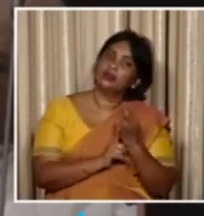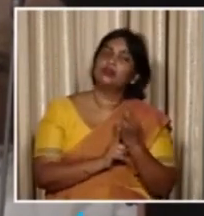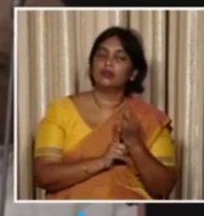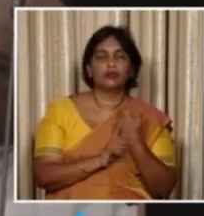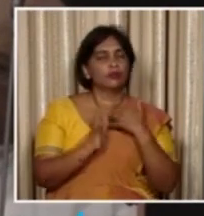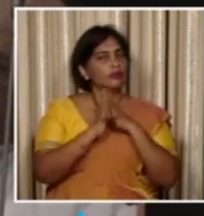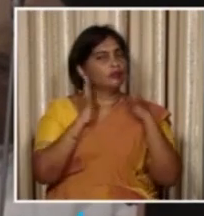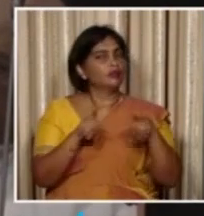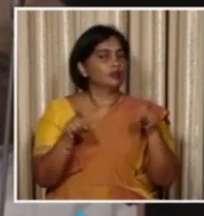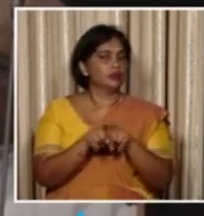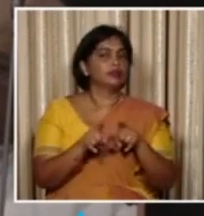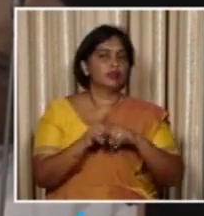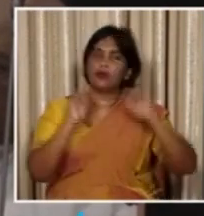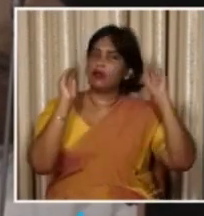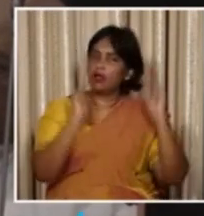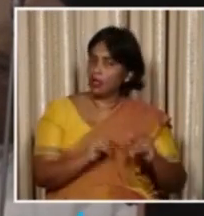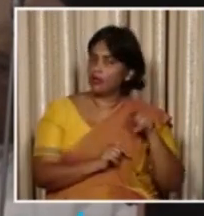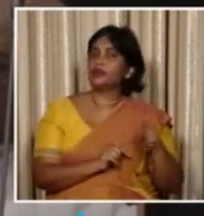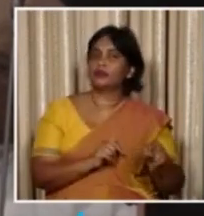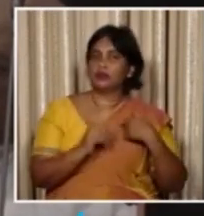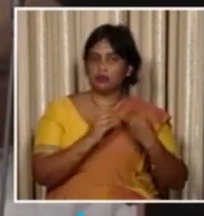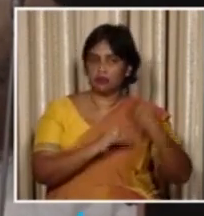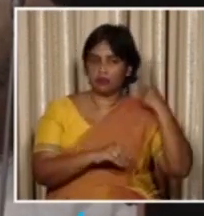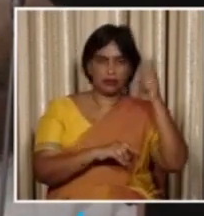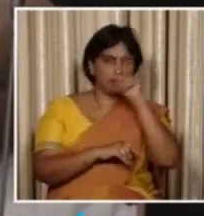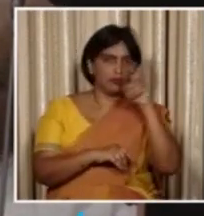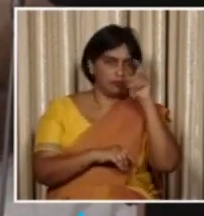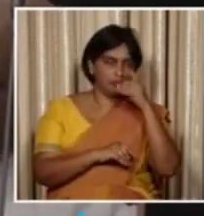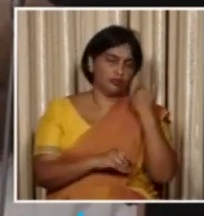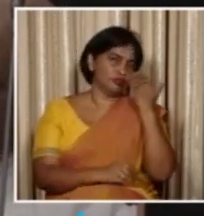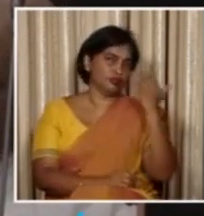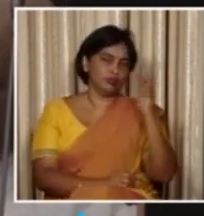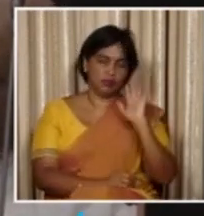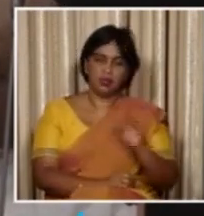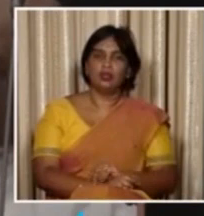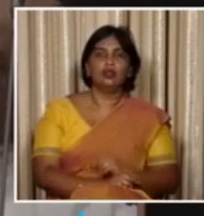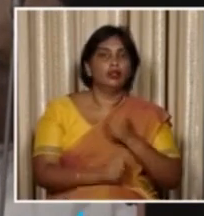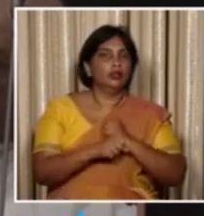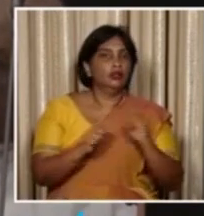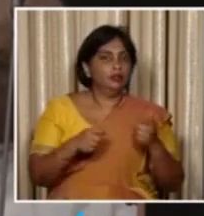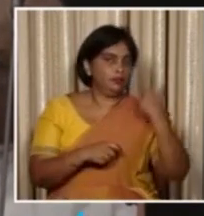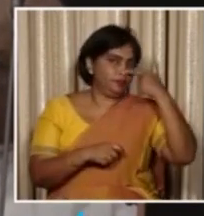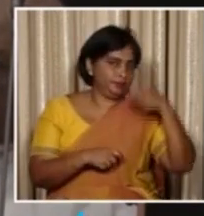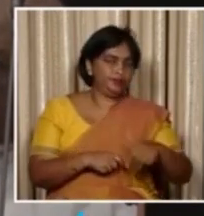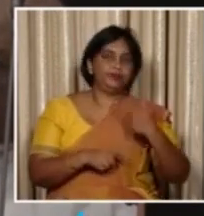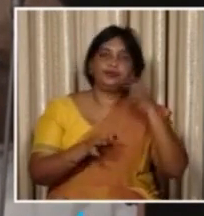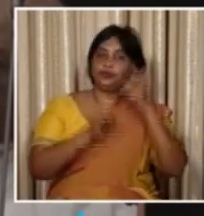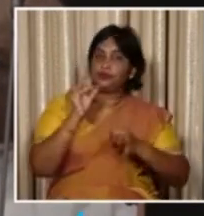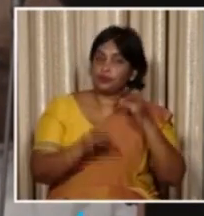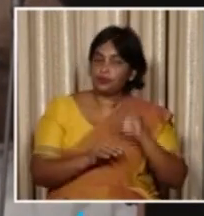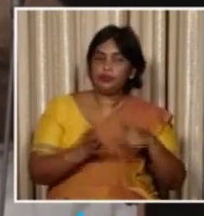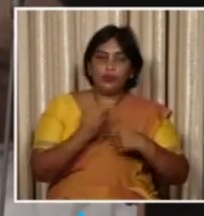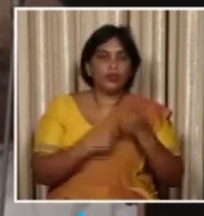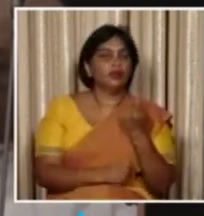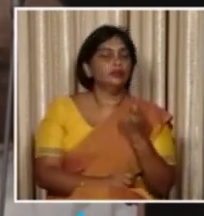යුතු ප්‍රමාණයකට පහළ යාමක්ද මෑත මාසවල දකින්ට පිළිවුණා. ගෑස්, කංජ තෙල්, කිරිපිටි ආදී භාණ්ඩවල